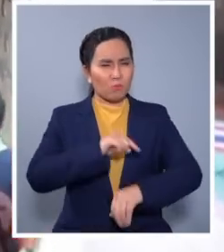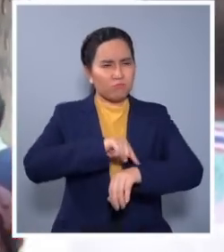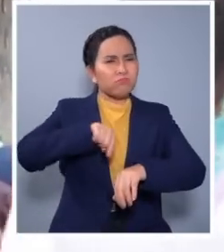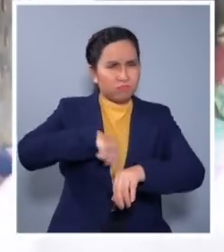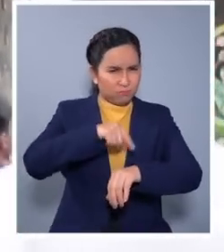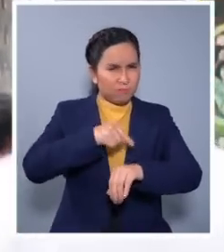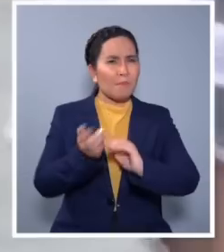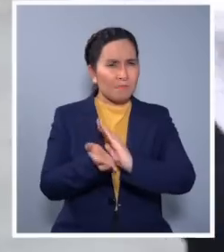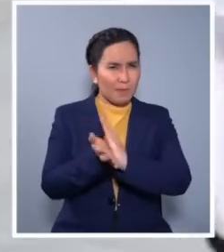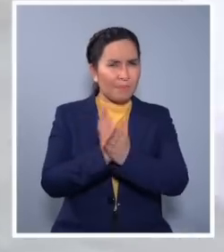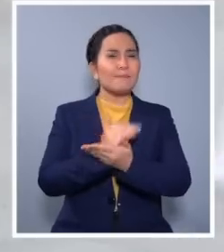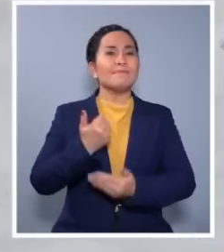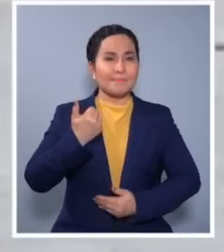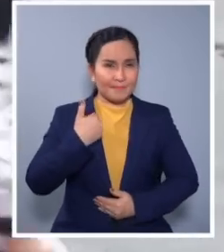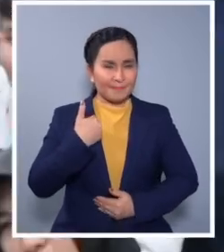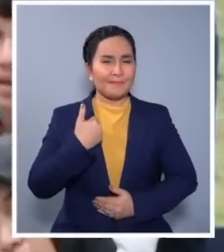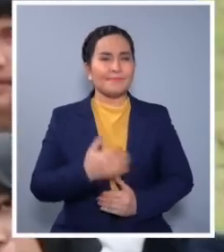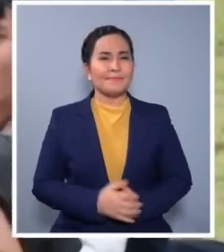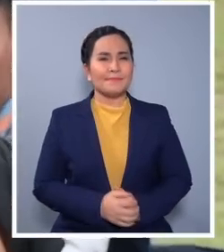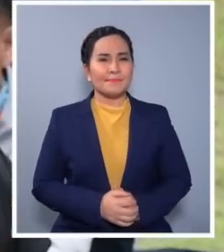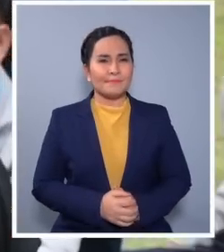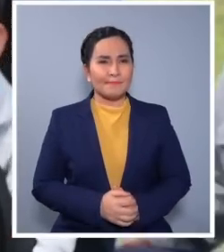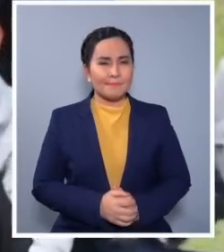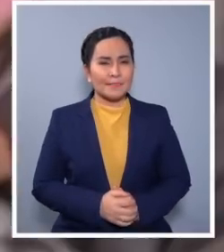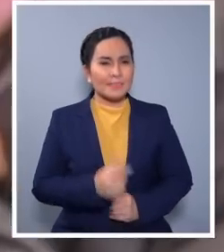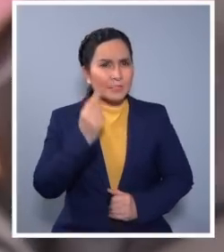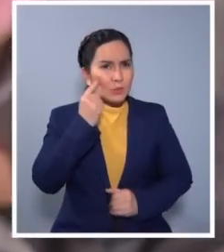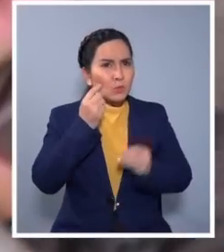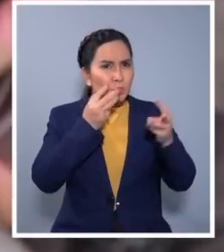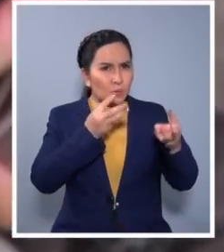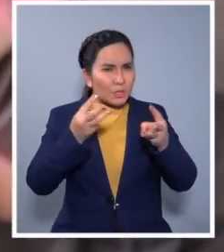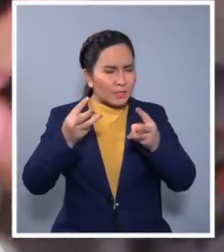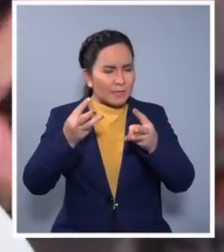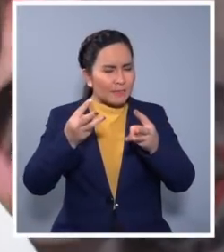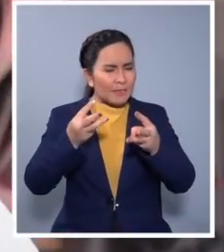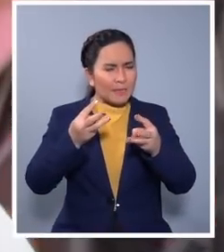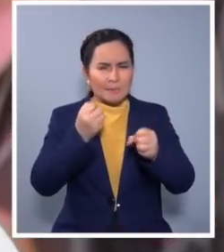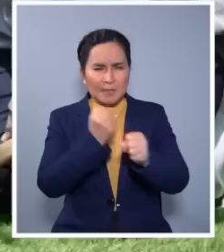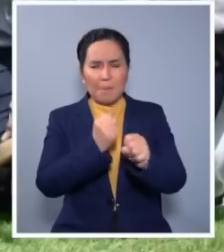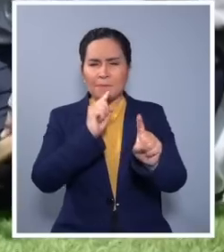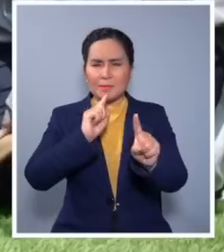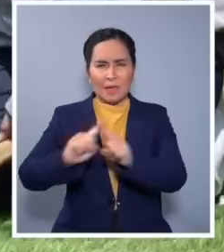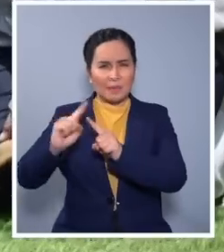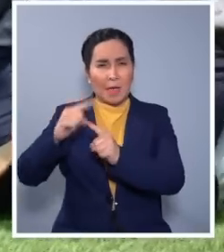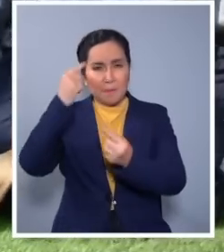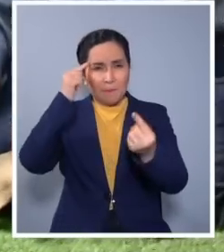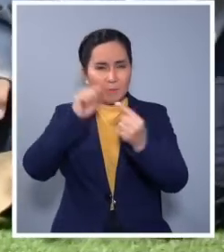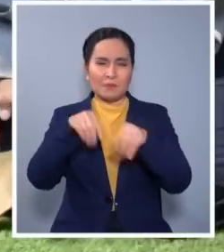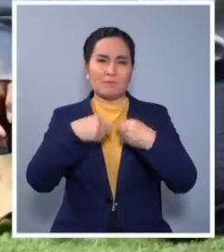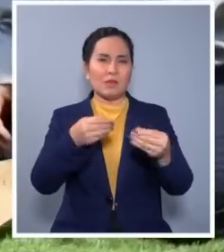ควรแต่ก็พยายามที่จะหาวิธีการว่าทำอย่างไรที่จะให้เยาวช